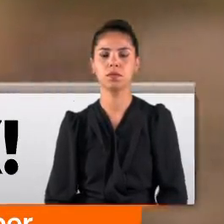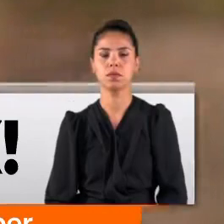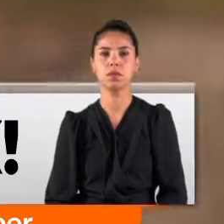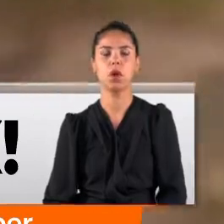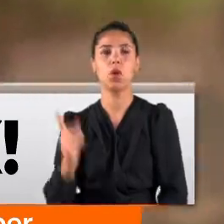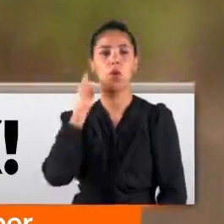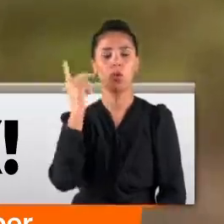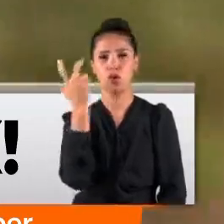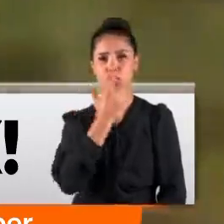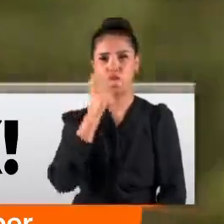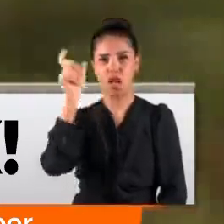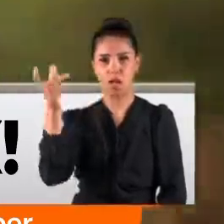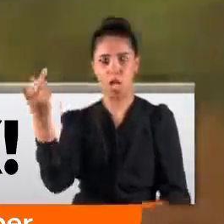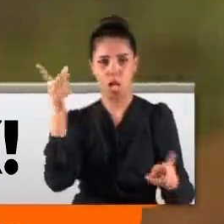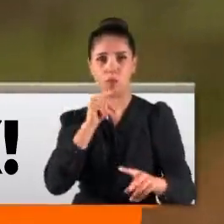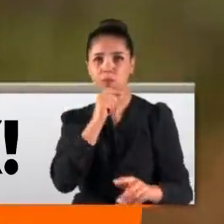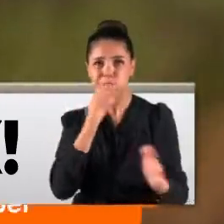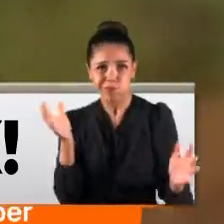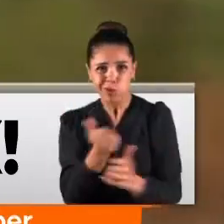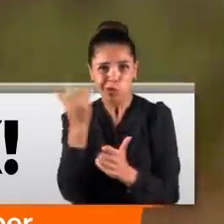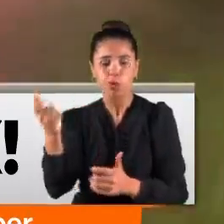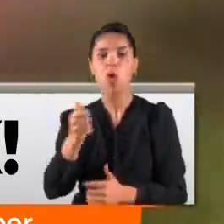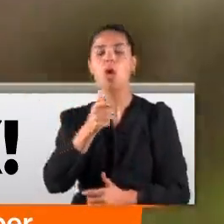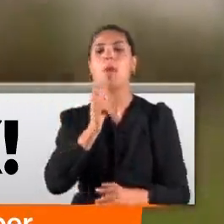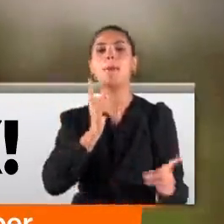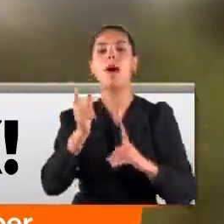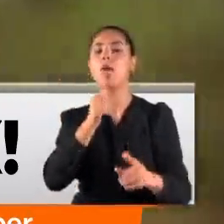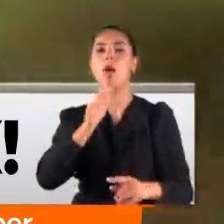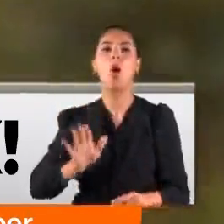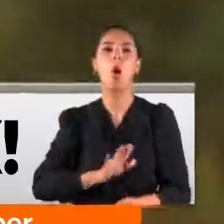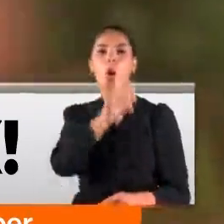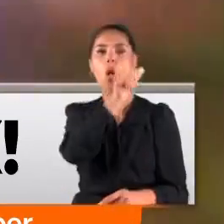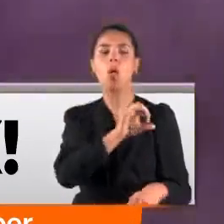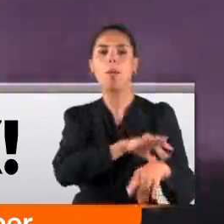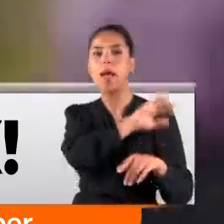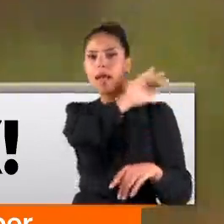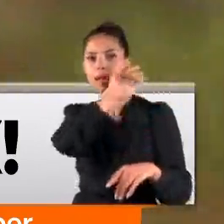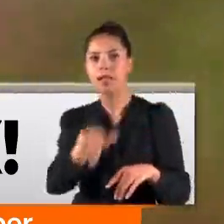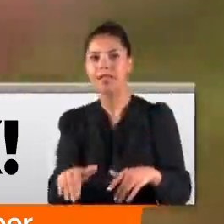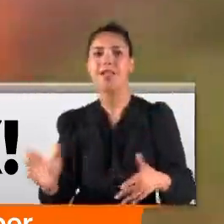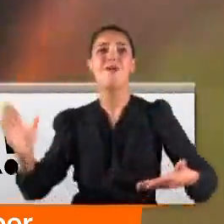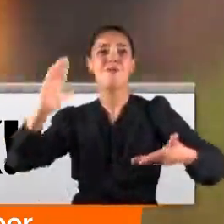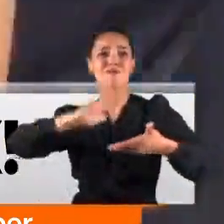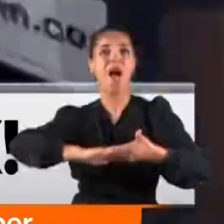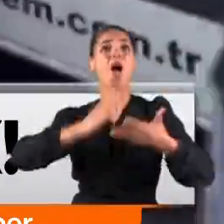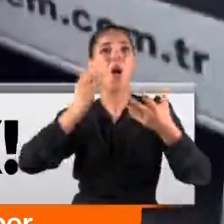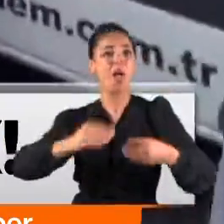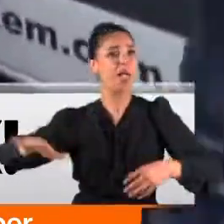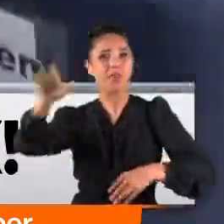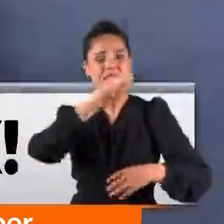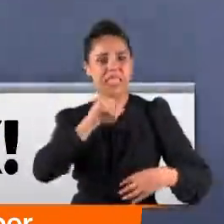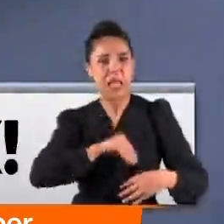Ünlü sanatçı ölümden döndü, mahkemelik olduğu oğlu olay yerine koştu. Bunu görenler barış sağlandı dedi ama